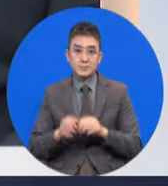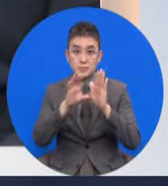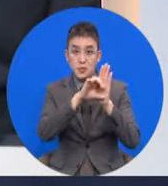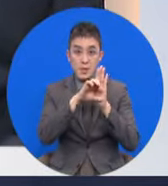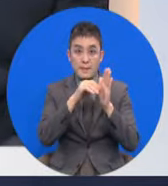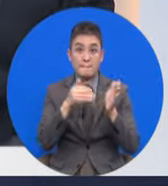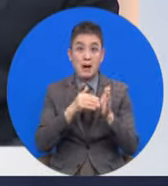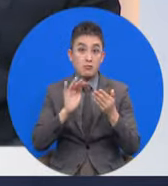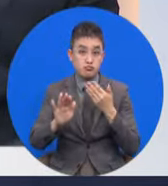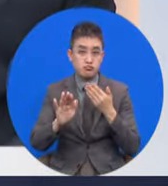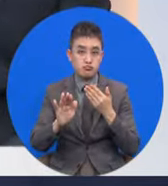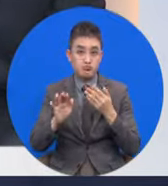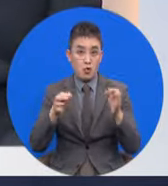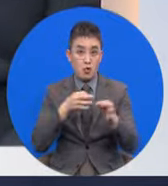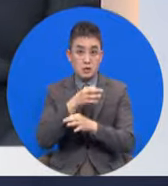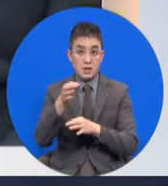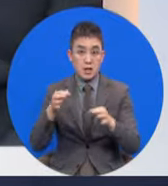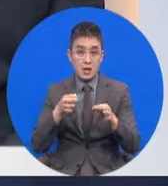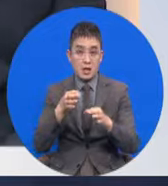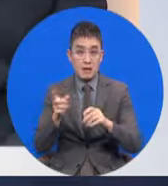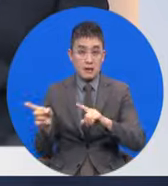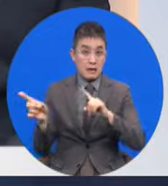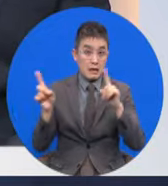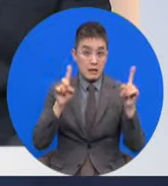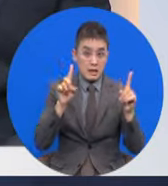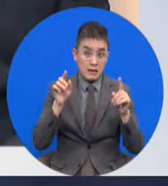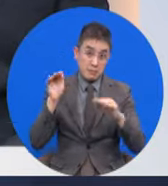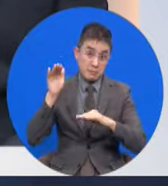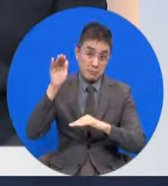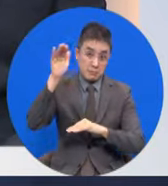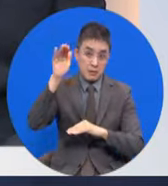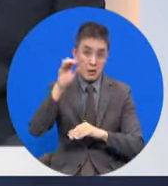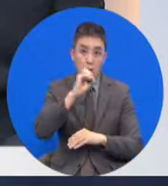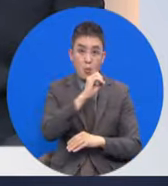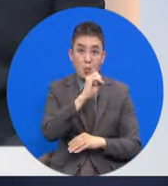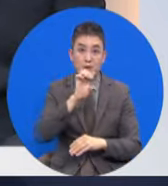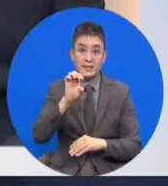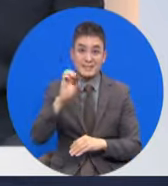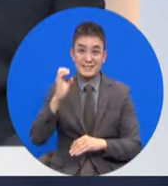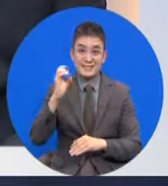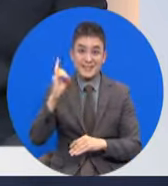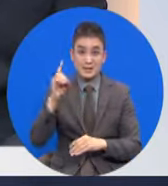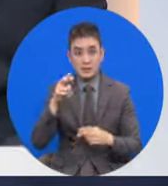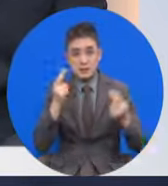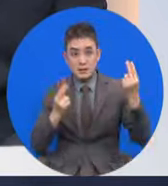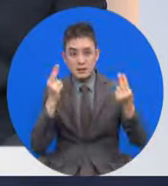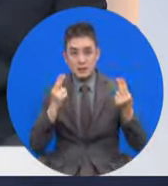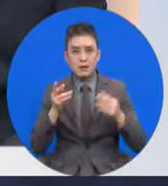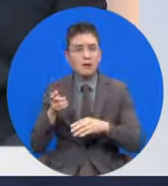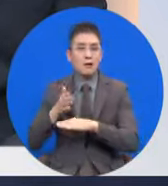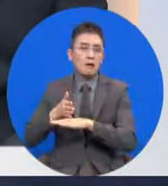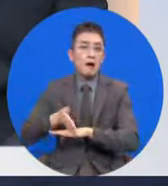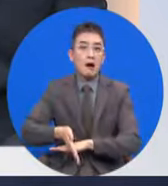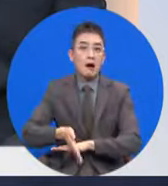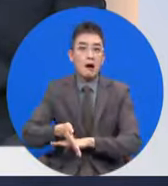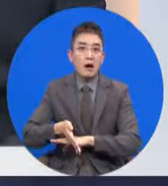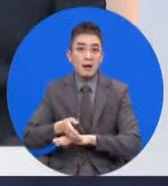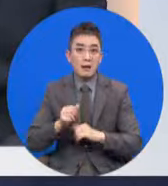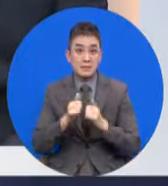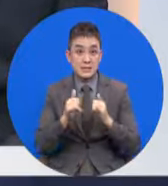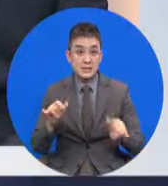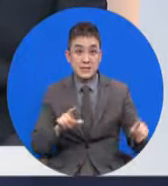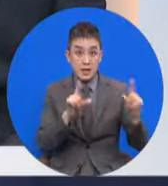이후에 경제 회복 속도가 OECD 선진국에 비해 상대적으로 늦습니다. 분명히 민생 현장에 체감하는